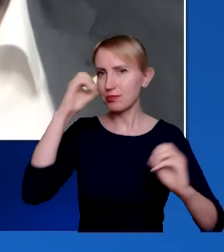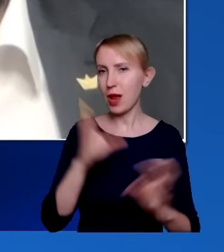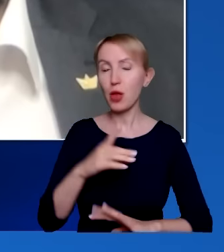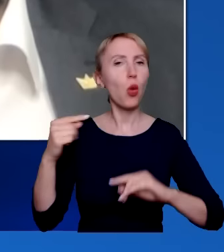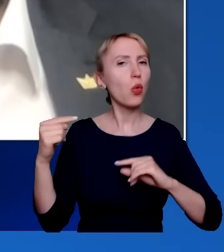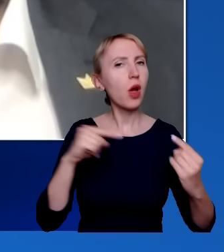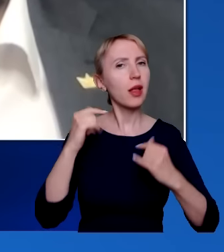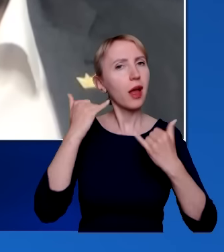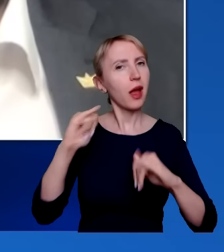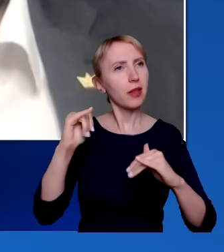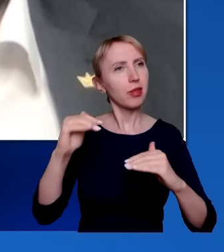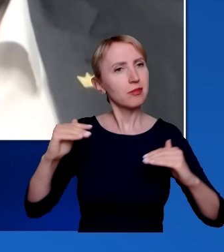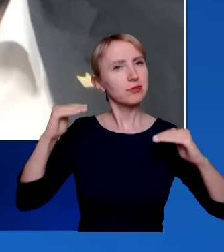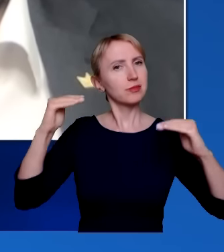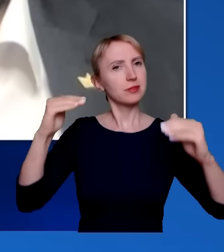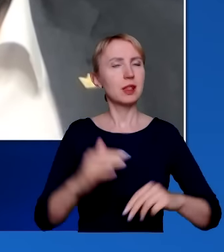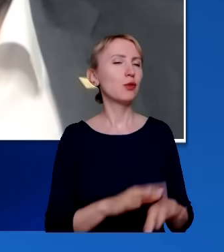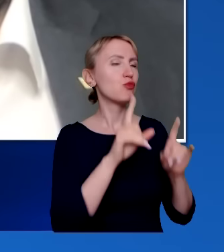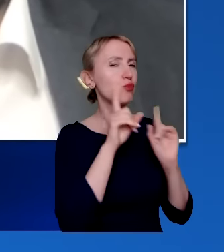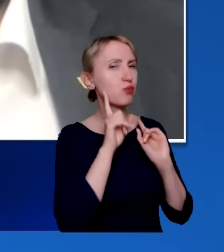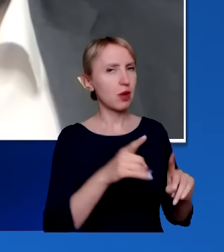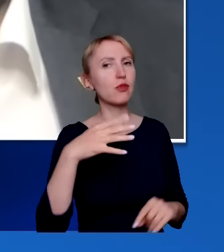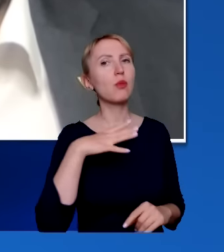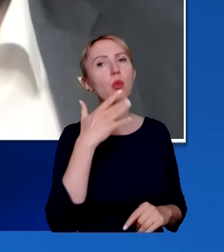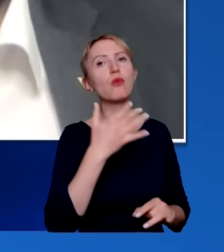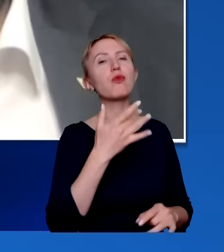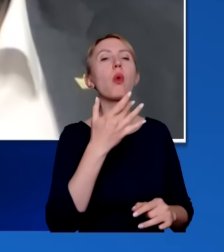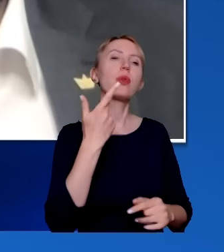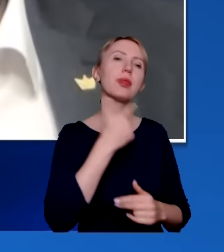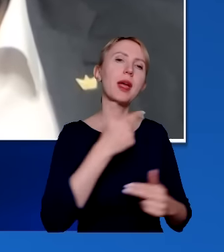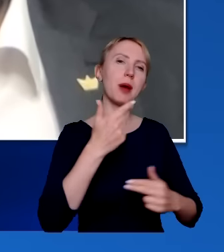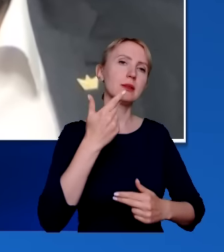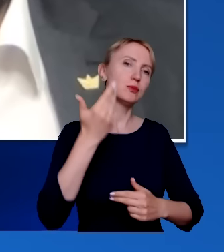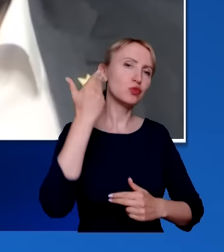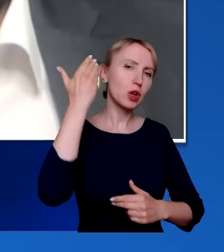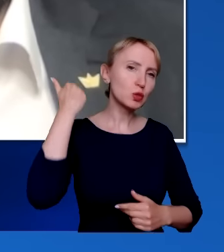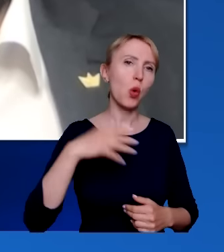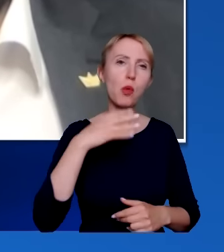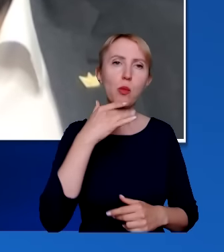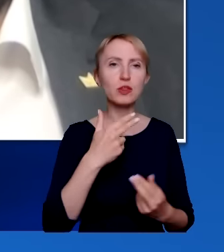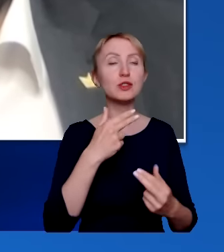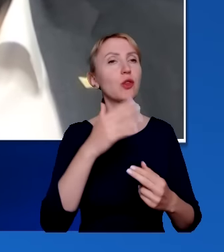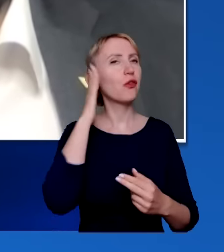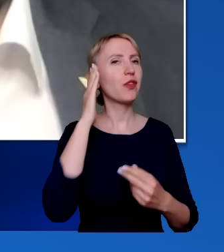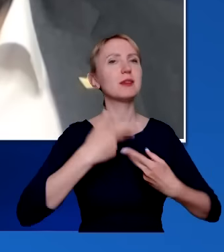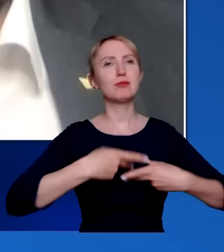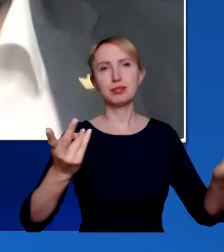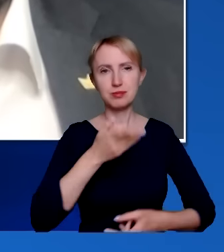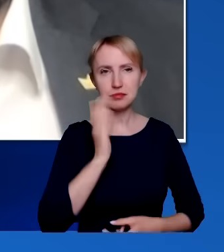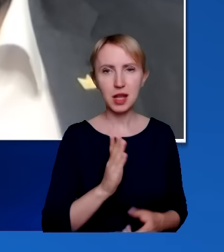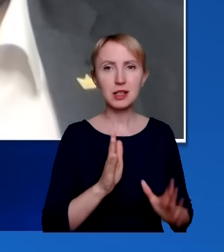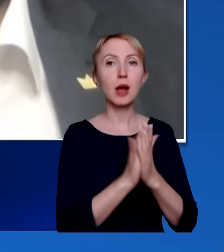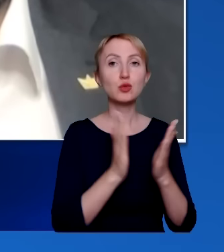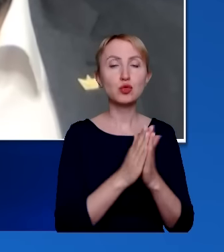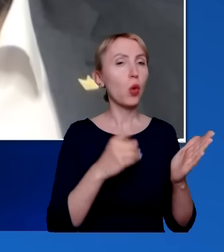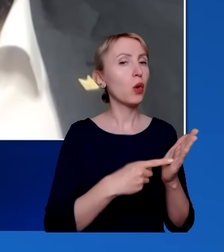zupełnie inne tory to prawda On powiedział o przeszłości powiedział bardzo jasno że tą wiedzą się podzieli że ta książka to to nie